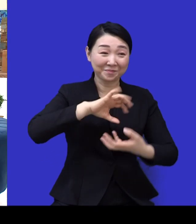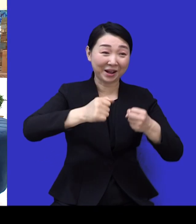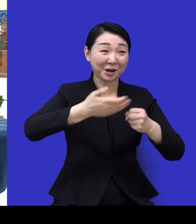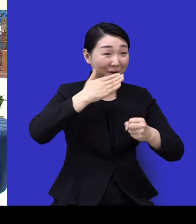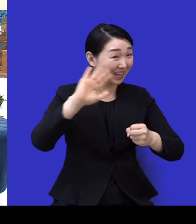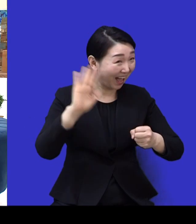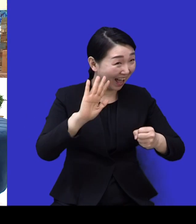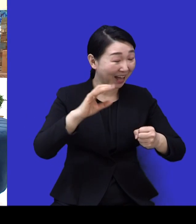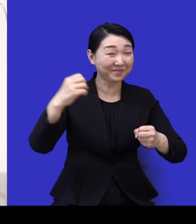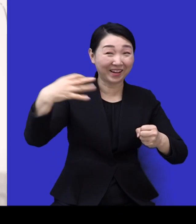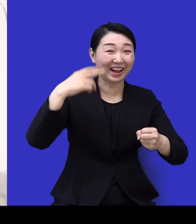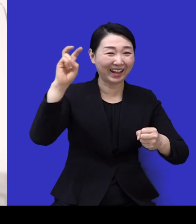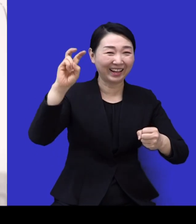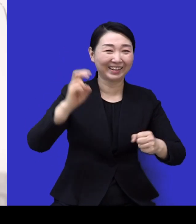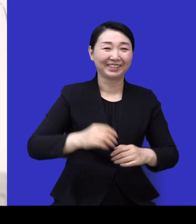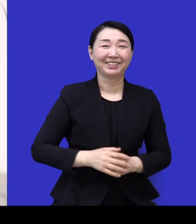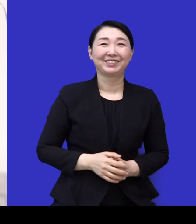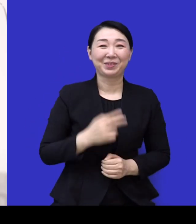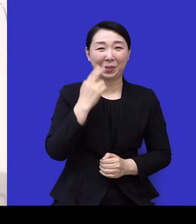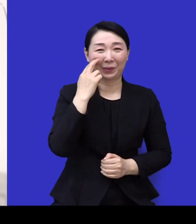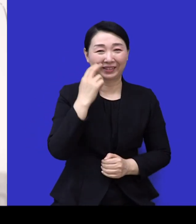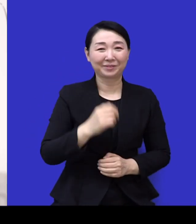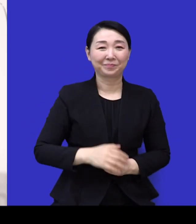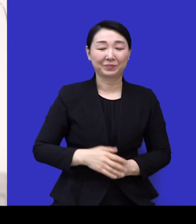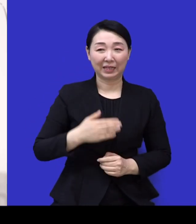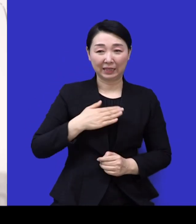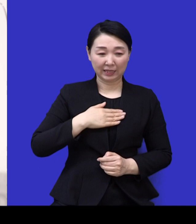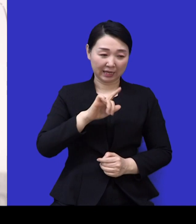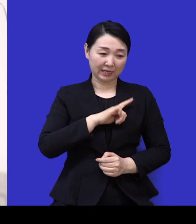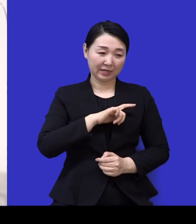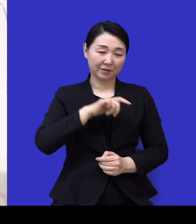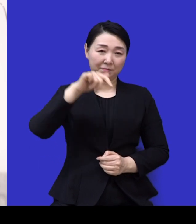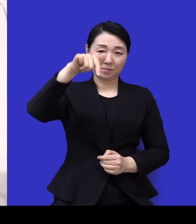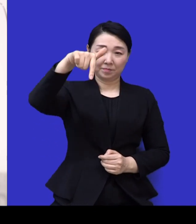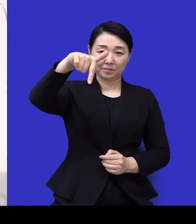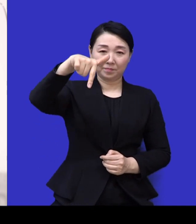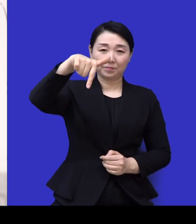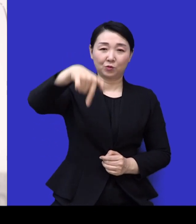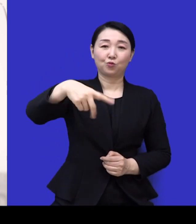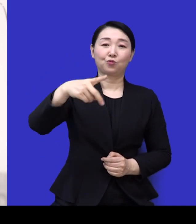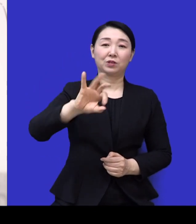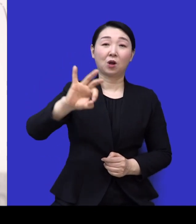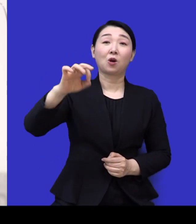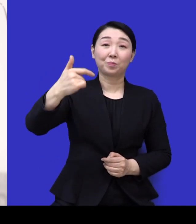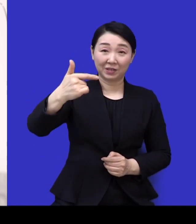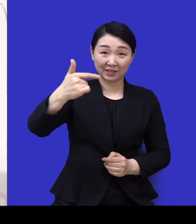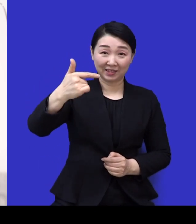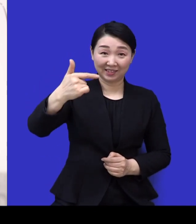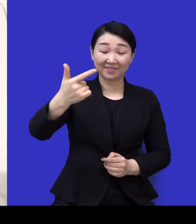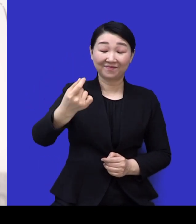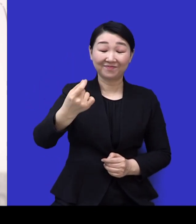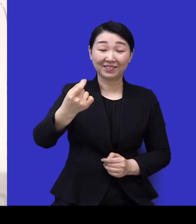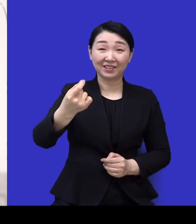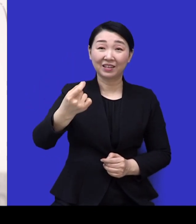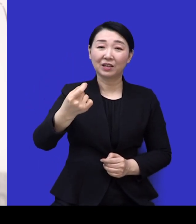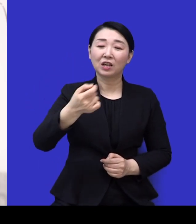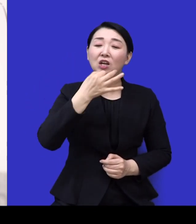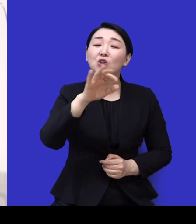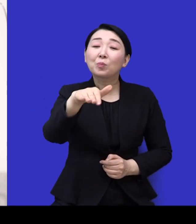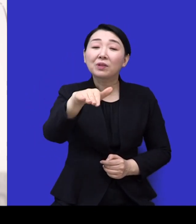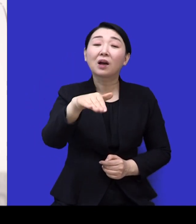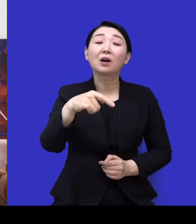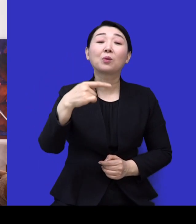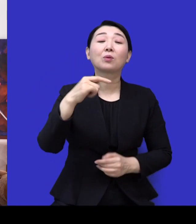것 같아요. 혹시 제 이름이 고정민인데 네. 정민아 너 그때 왜